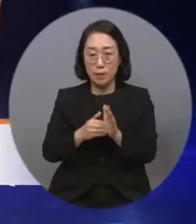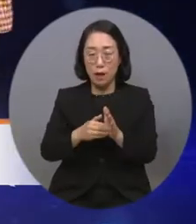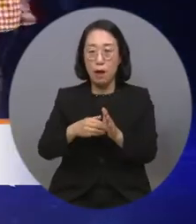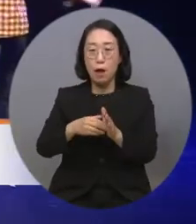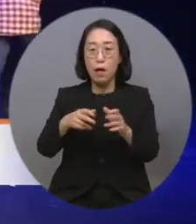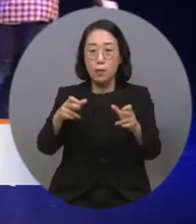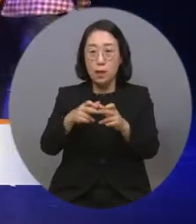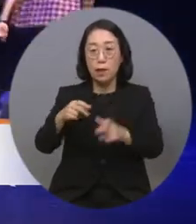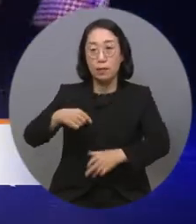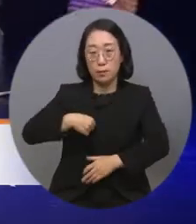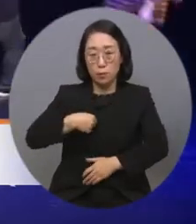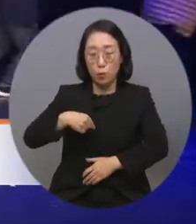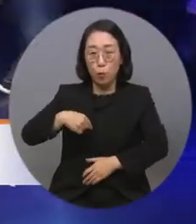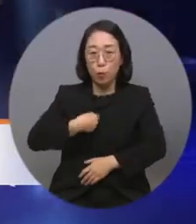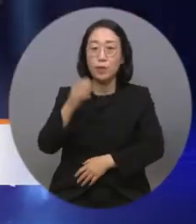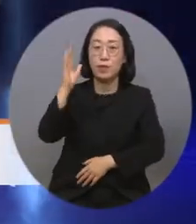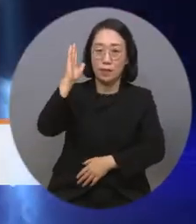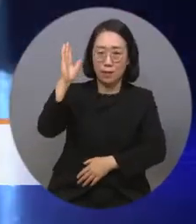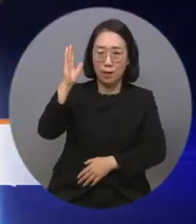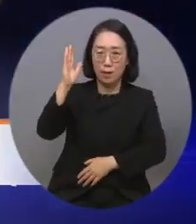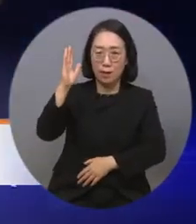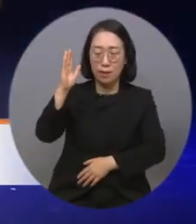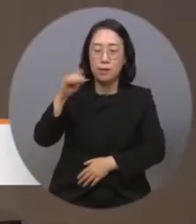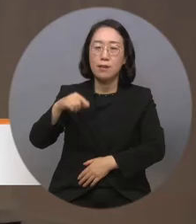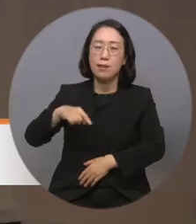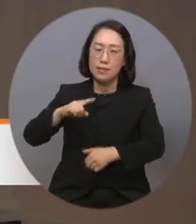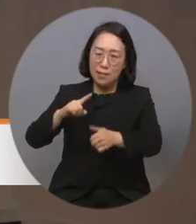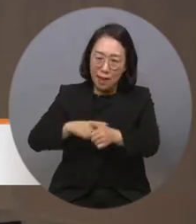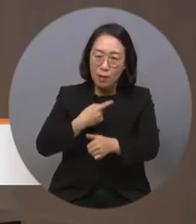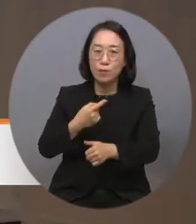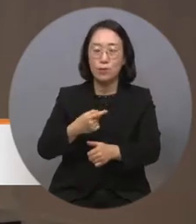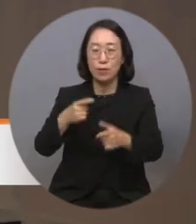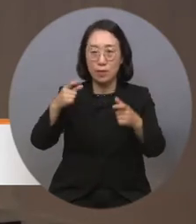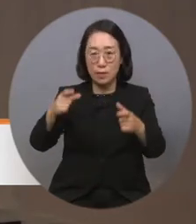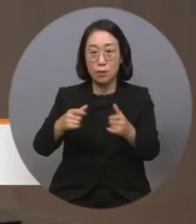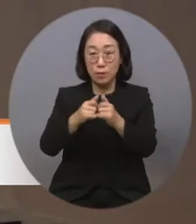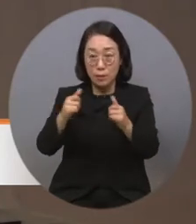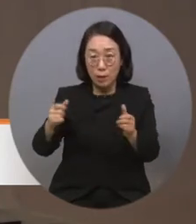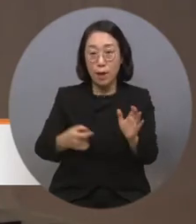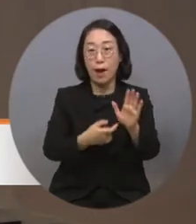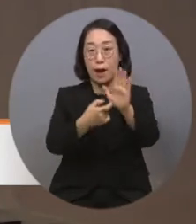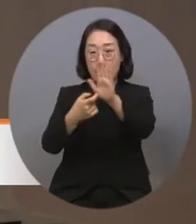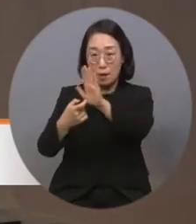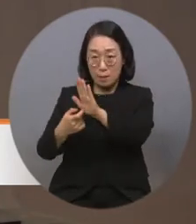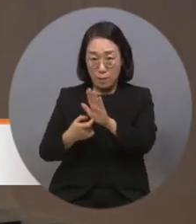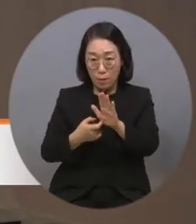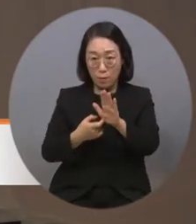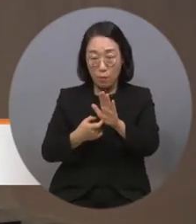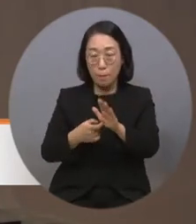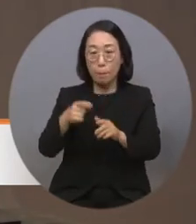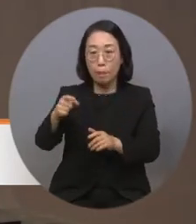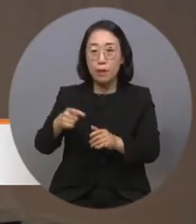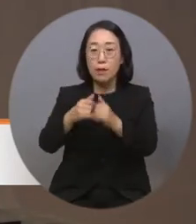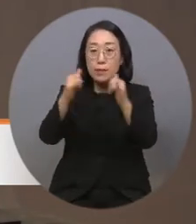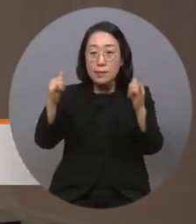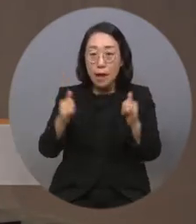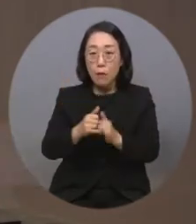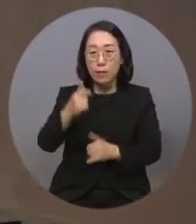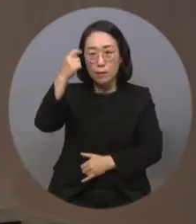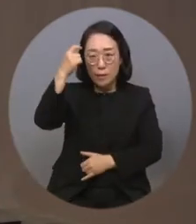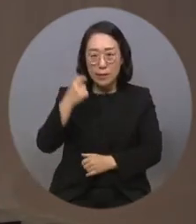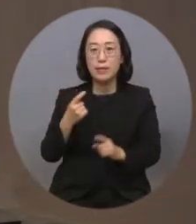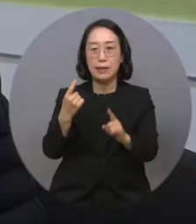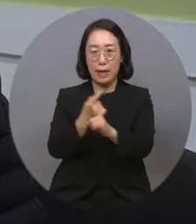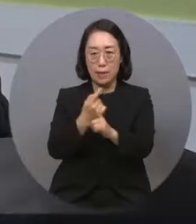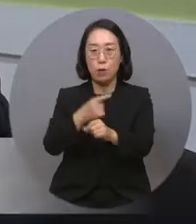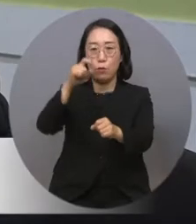스스로 자신들의 이야기를 그들의 언어로 지역사회에 알리며 함께 살아가는 지역사회로의 인식 개선을 목표로